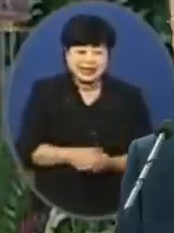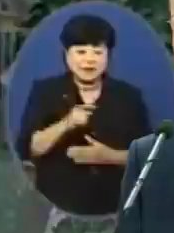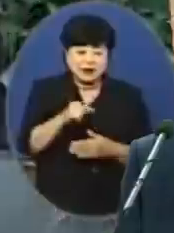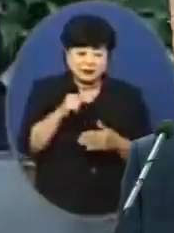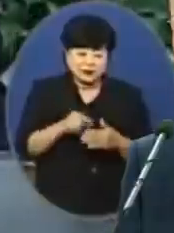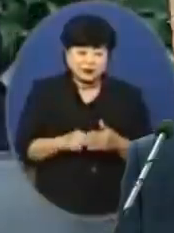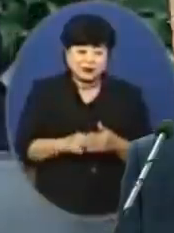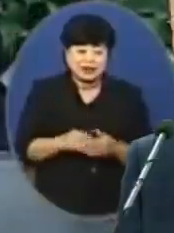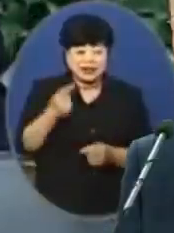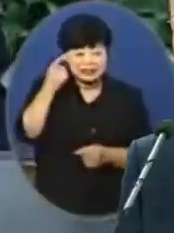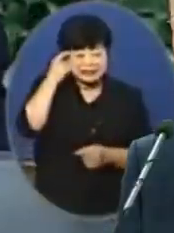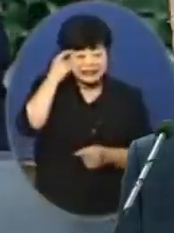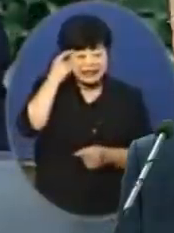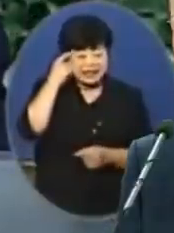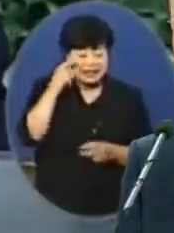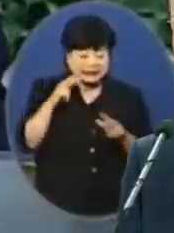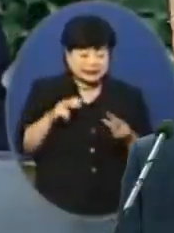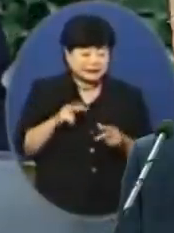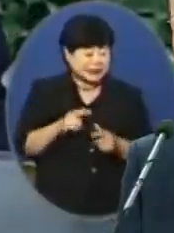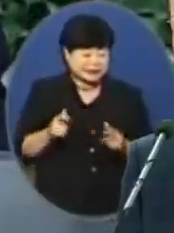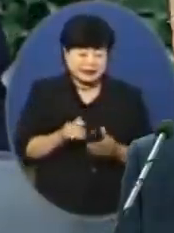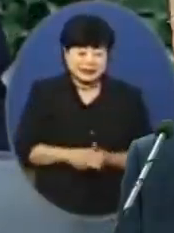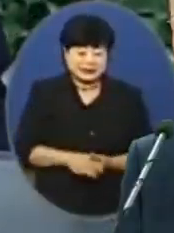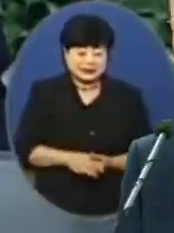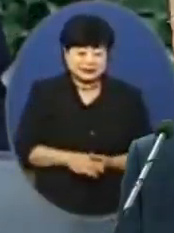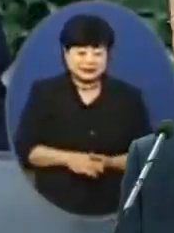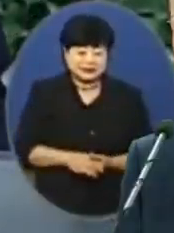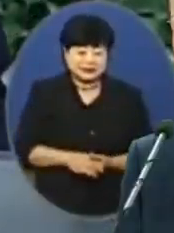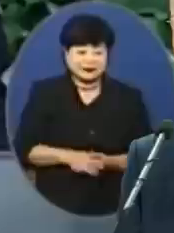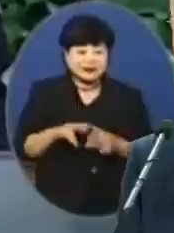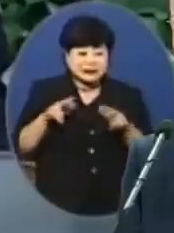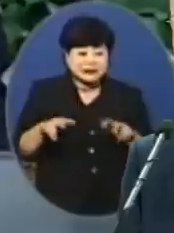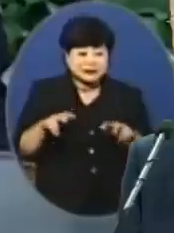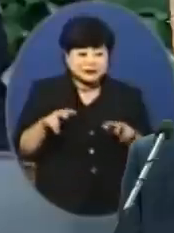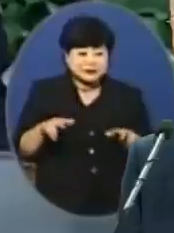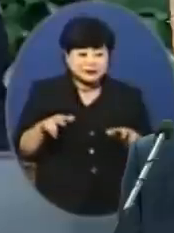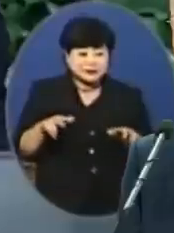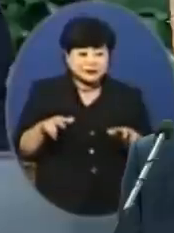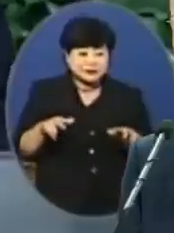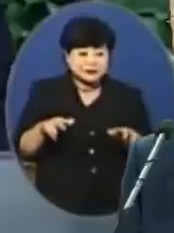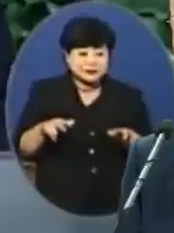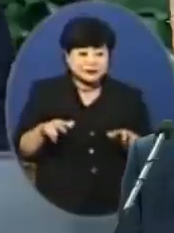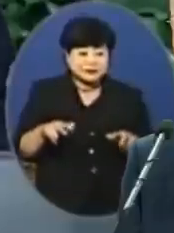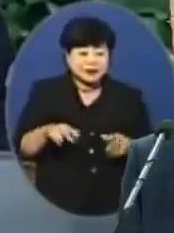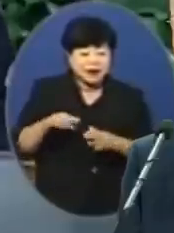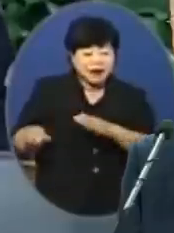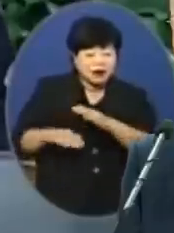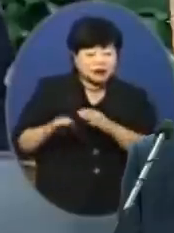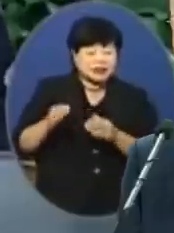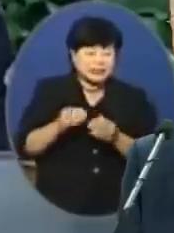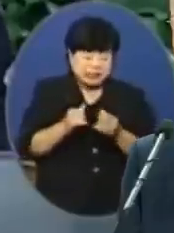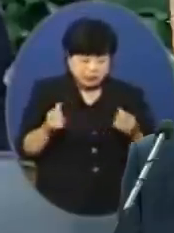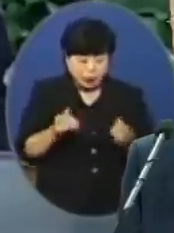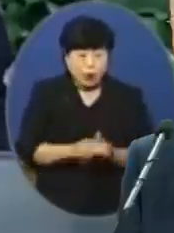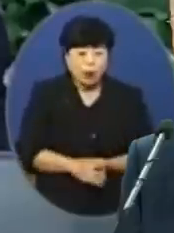마음속에 상상하지 현실은 아닙니다. 현실은 엉망진창이 된